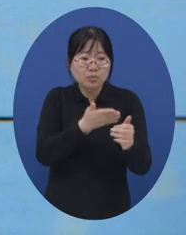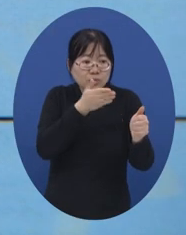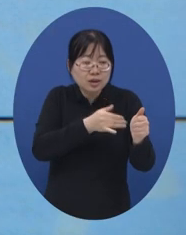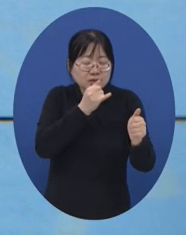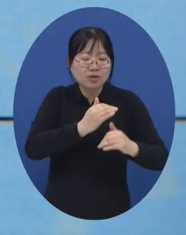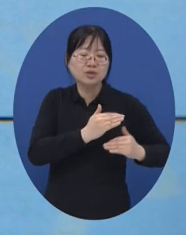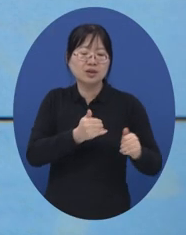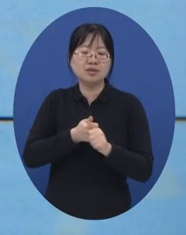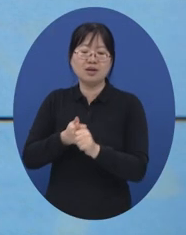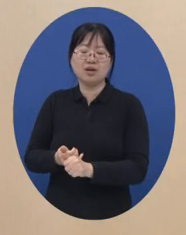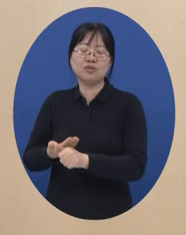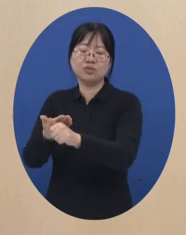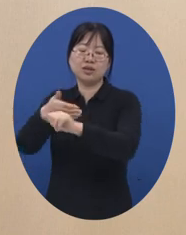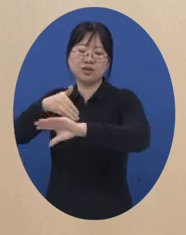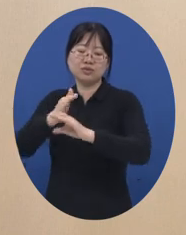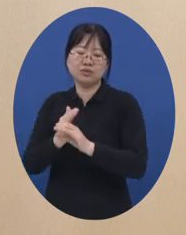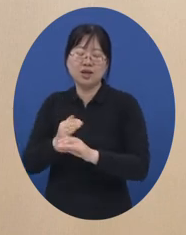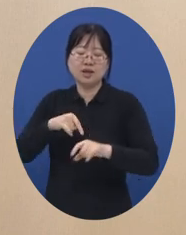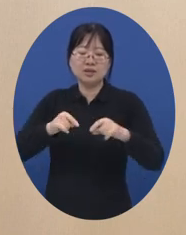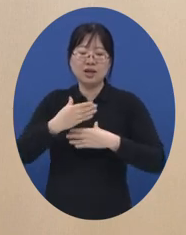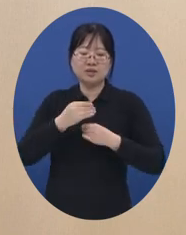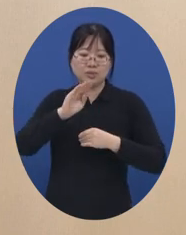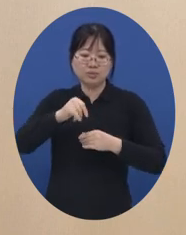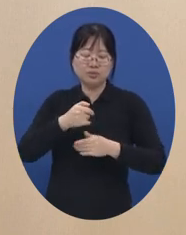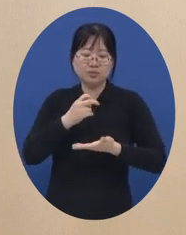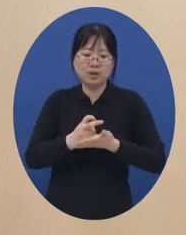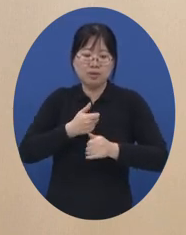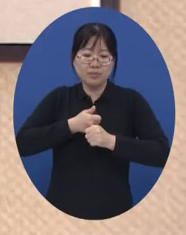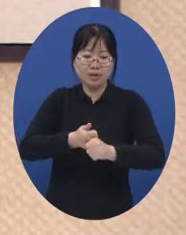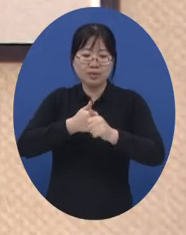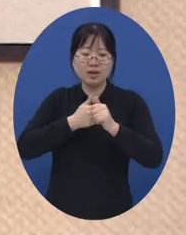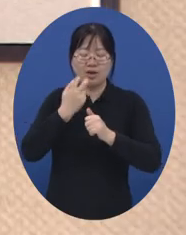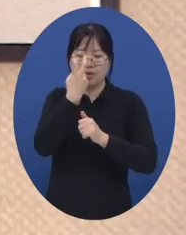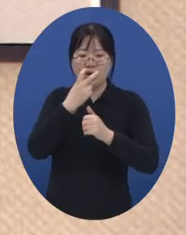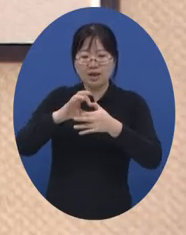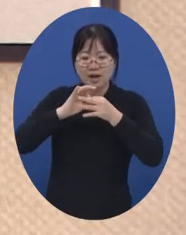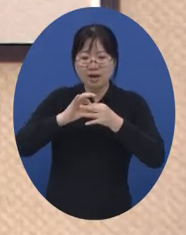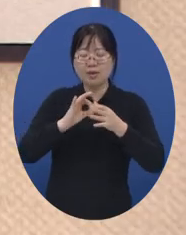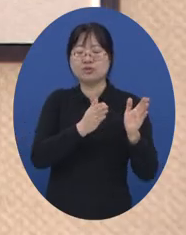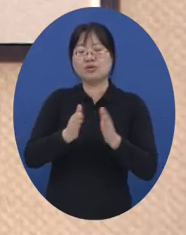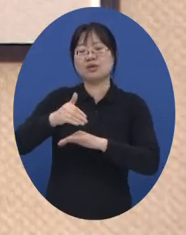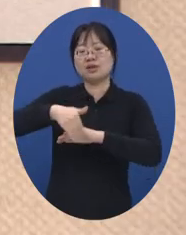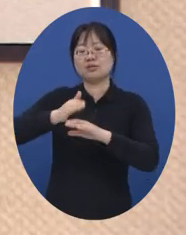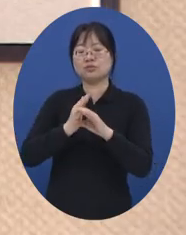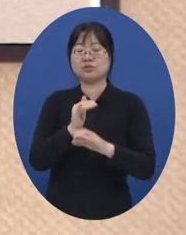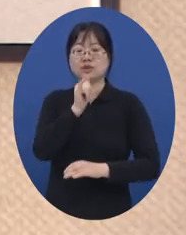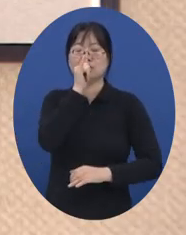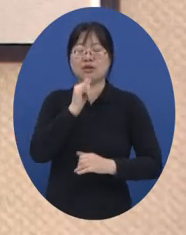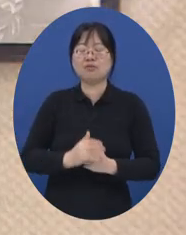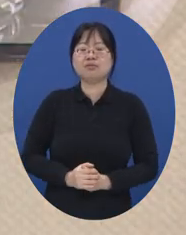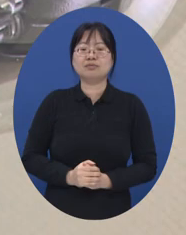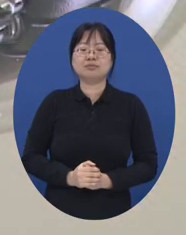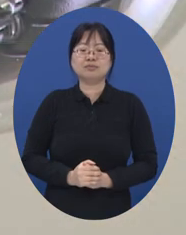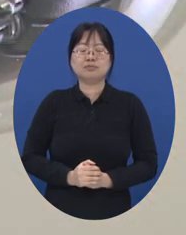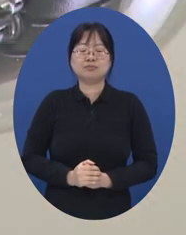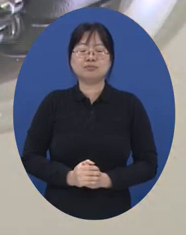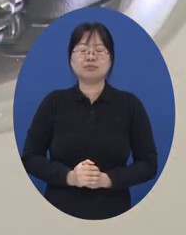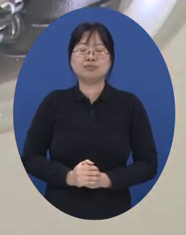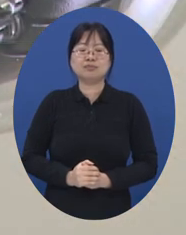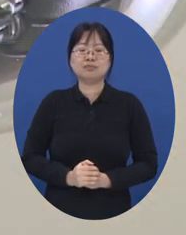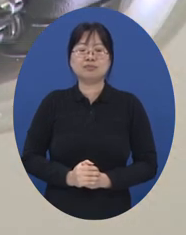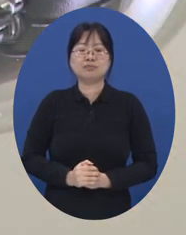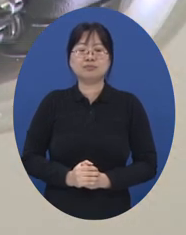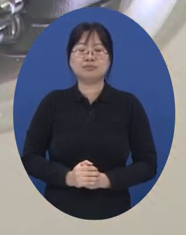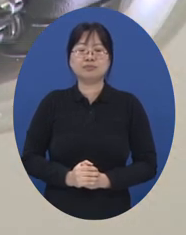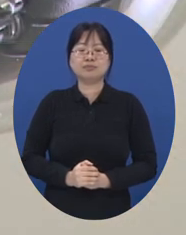예정 돈은 행정안전부 지침에 따라 관련 관리방안을 마련할 계획입니다 경기 주 tv 1선 집니다